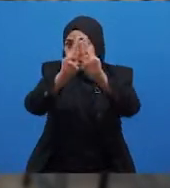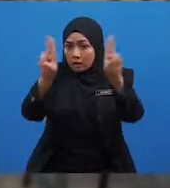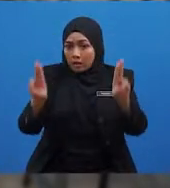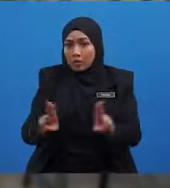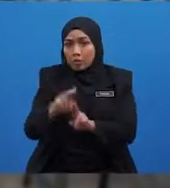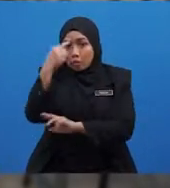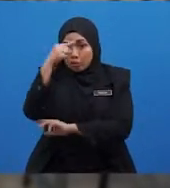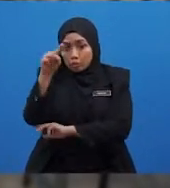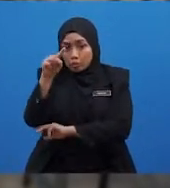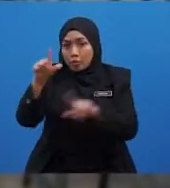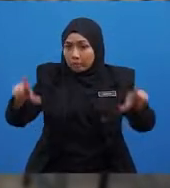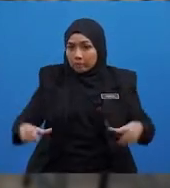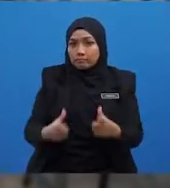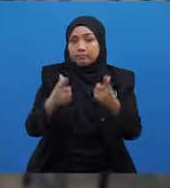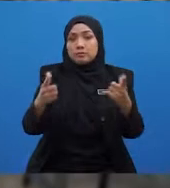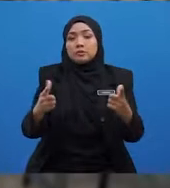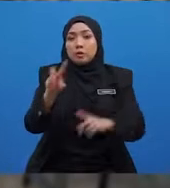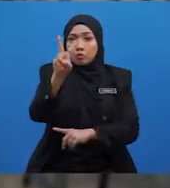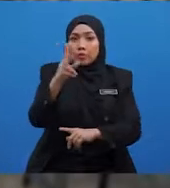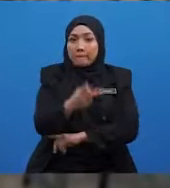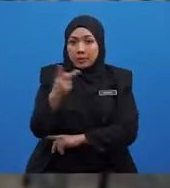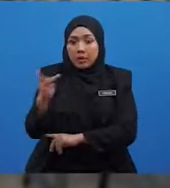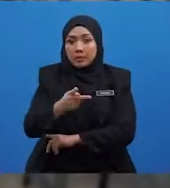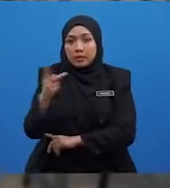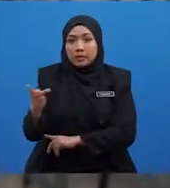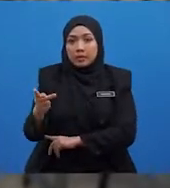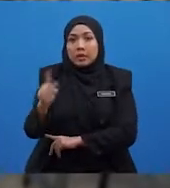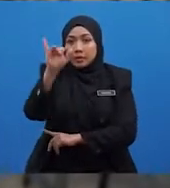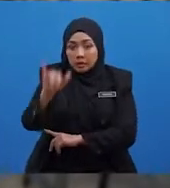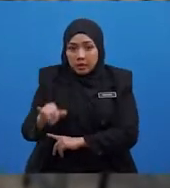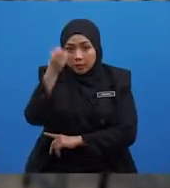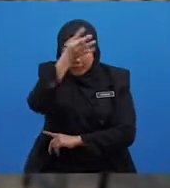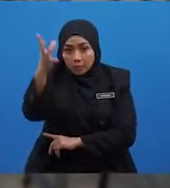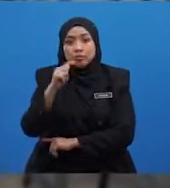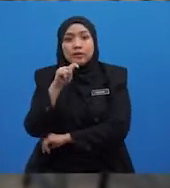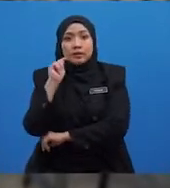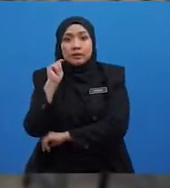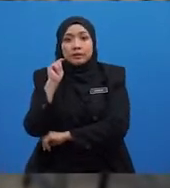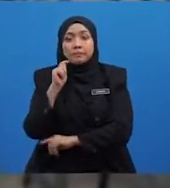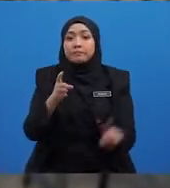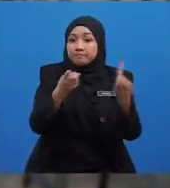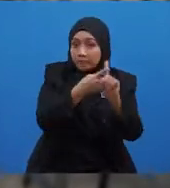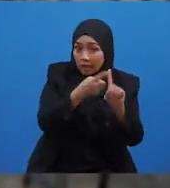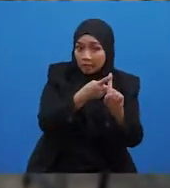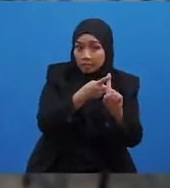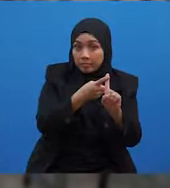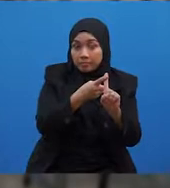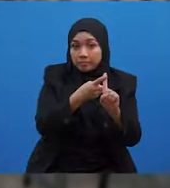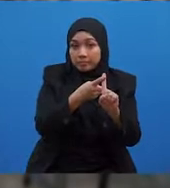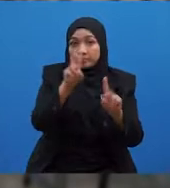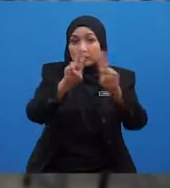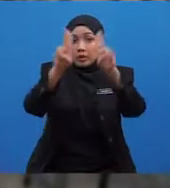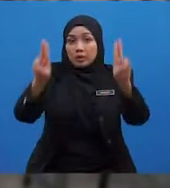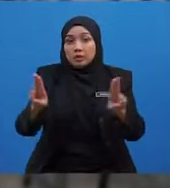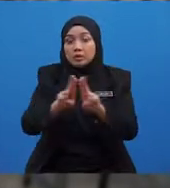untuk melaksanakan dua perkara yang dinyatakan tadi, iaitu pertama,